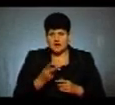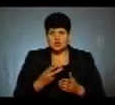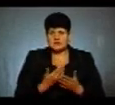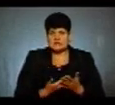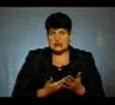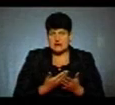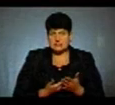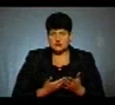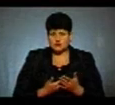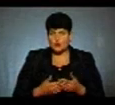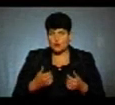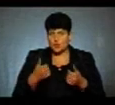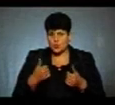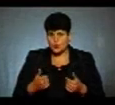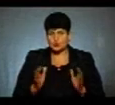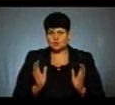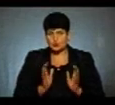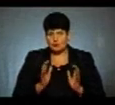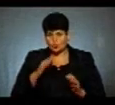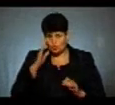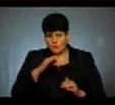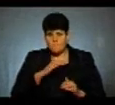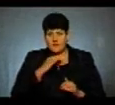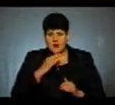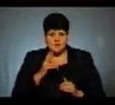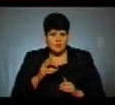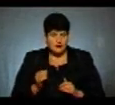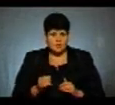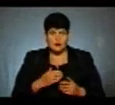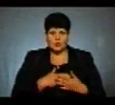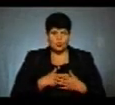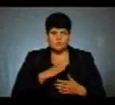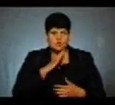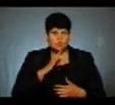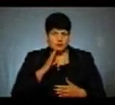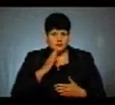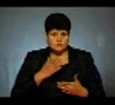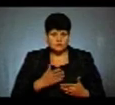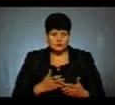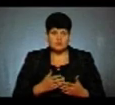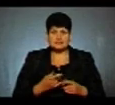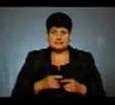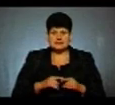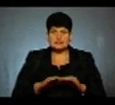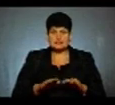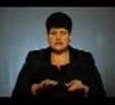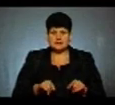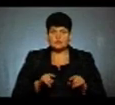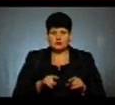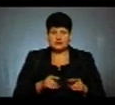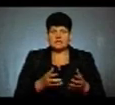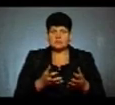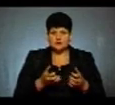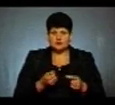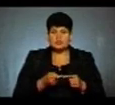зразок хорошого, турботливого батька, і люблячої матусі. Власне, діти, вони і черпають